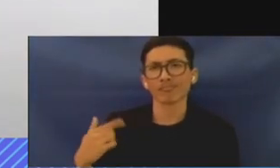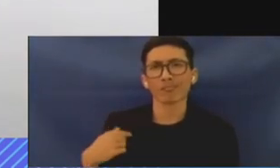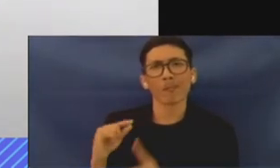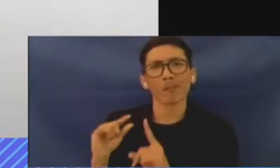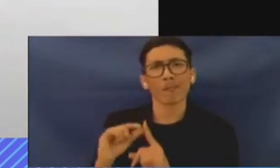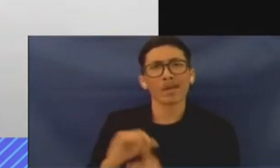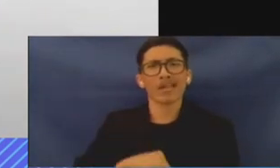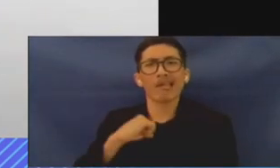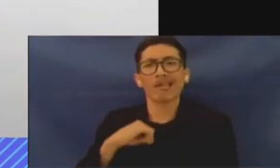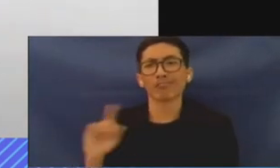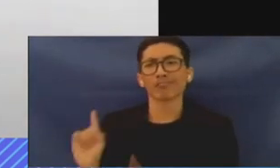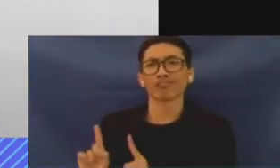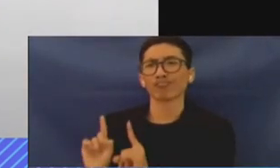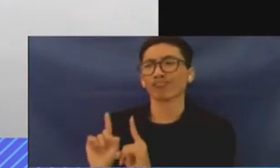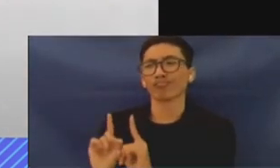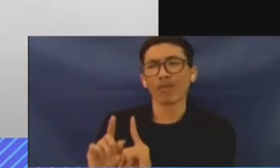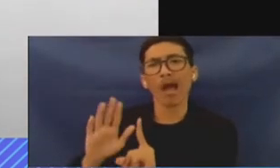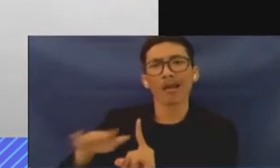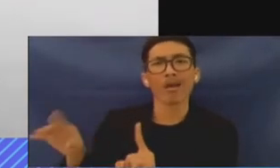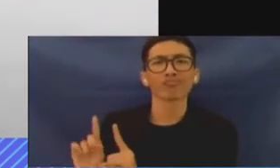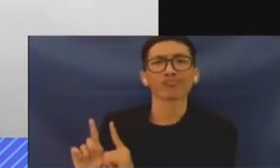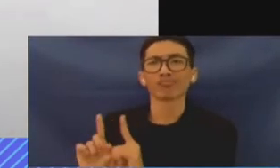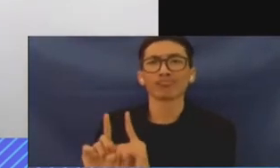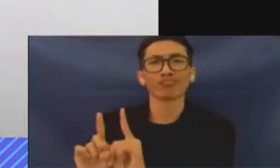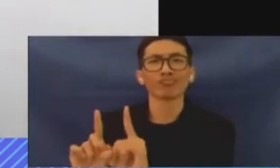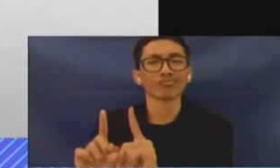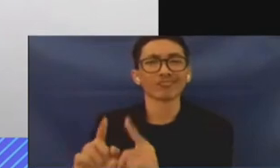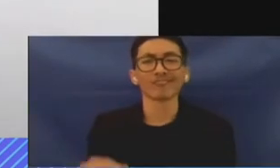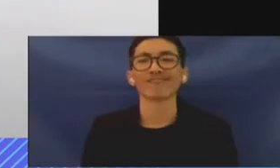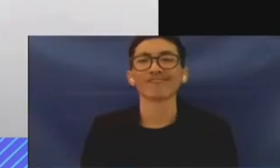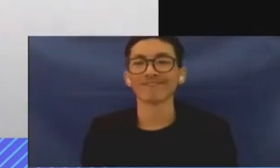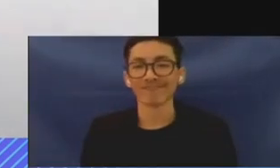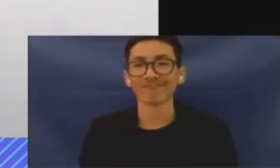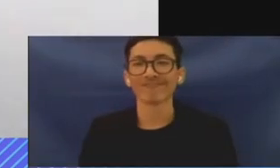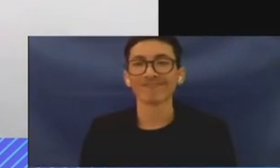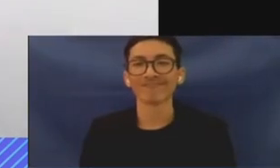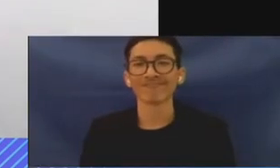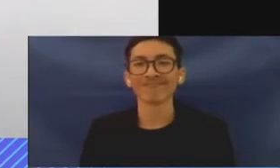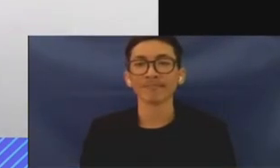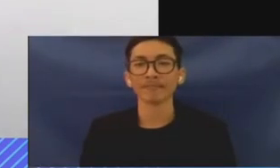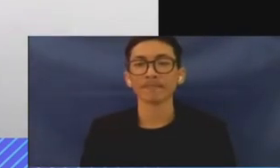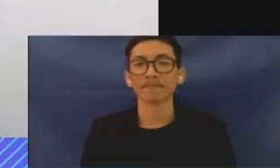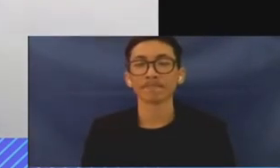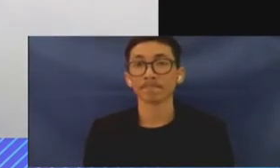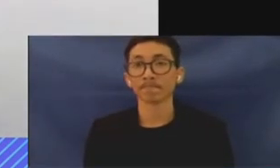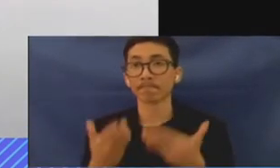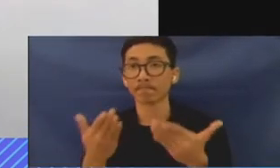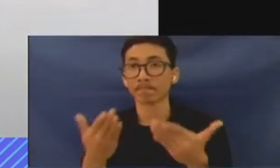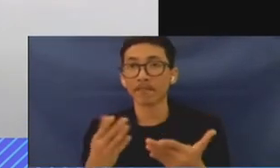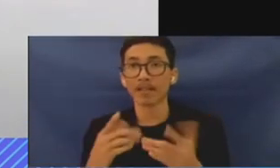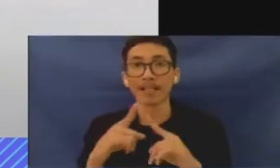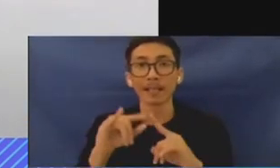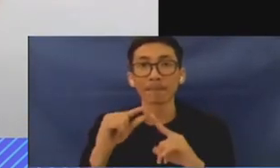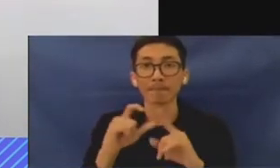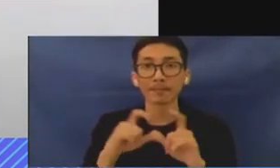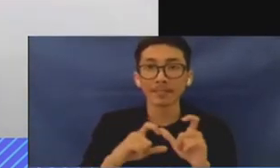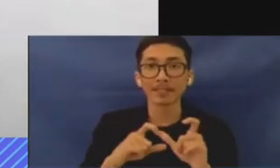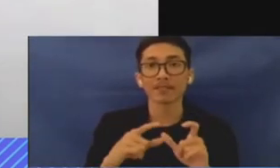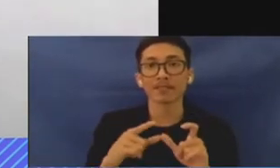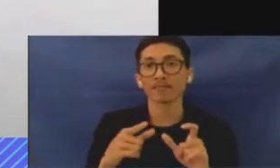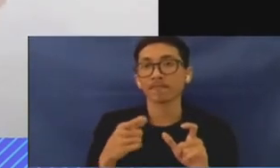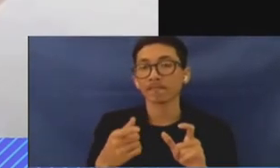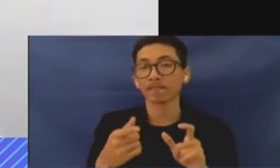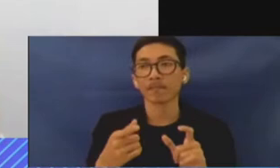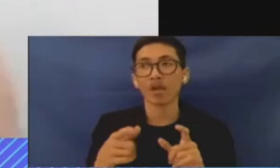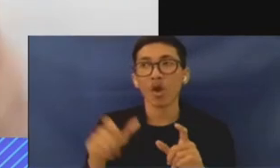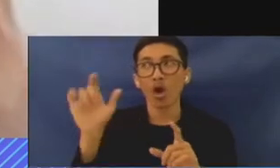paling penting tuh gini sebenarnya, ini tips ya. Juga buat orang-orang tua lain yang punya anak disabilitas gitu. Jadi ketika ada orang lain